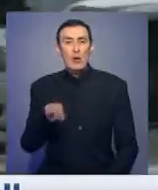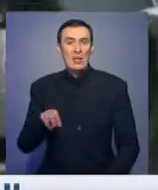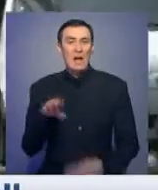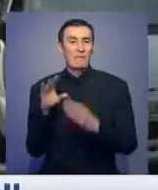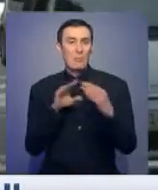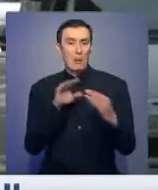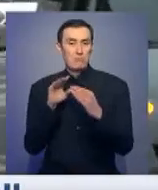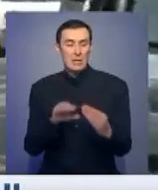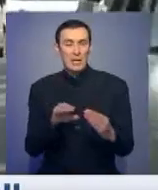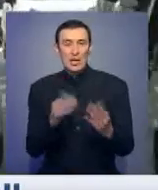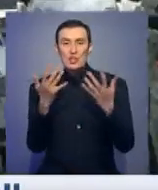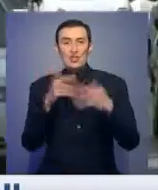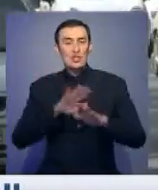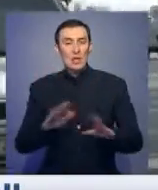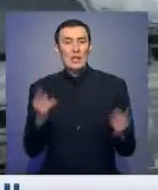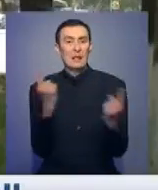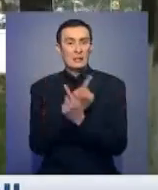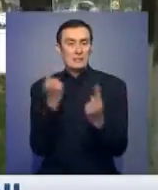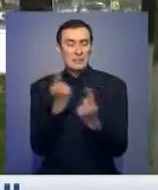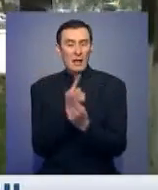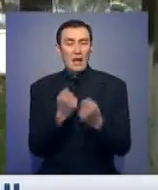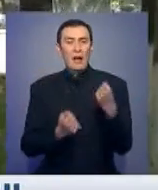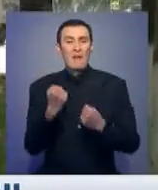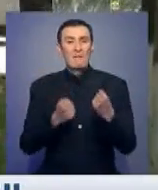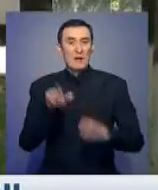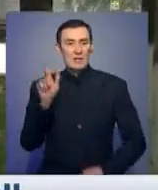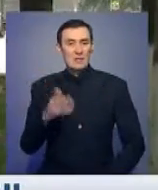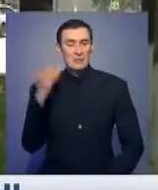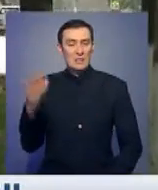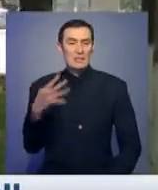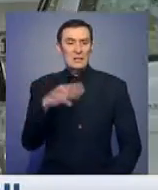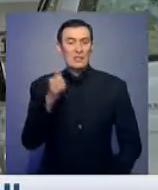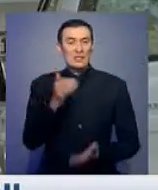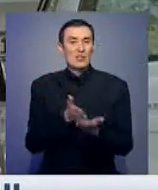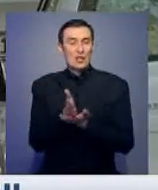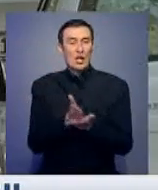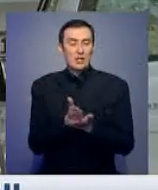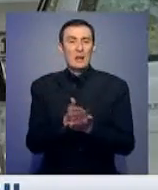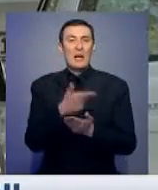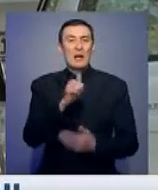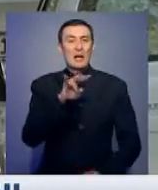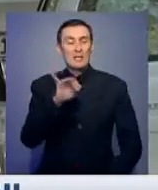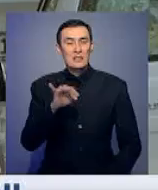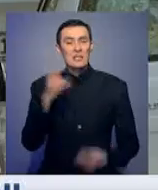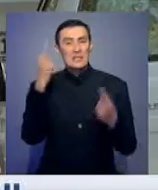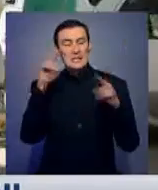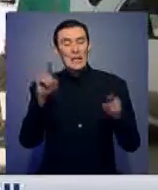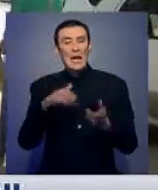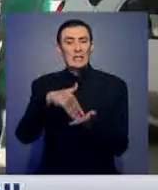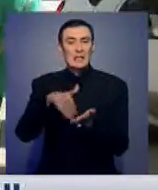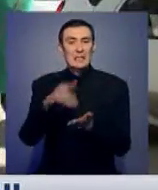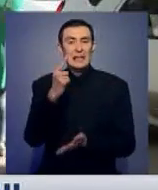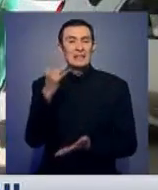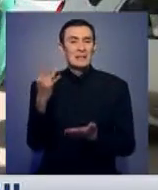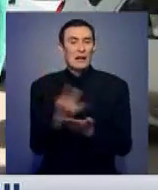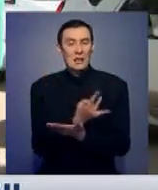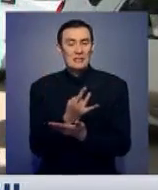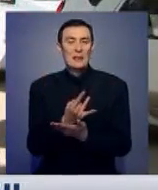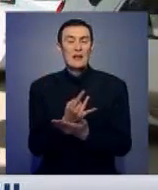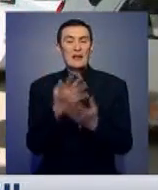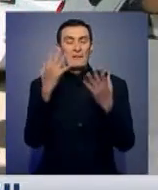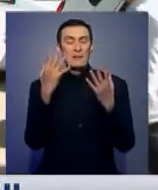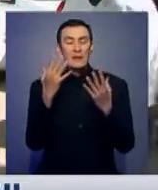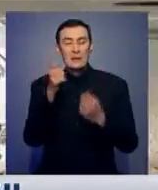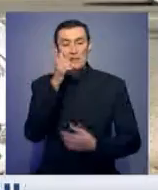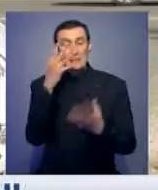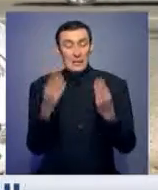автомобилей, не считая транзитных. Водитель с 40-летним стажем Гани Абдулаев к идее отказаться один раз в месяц от авто и пересесть